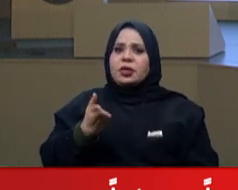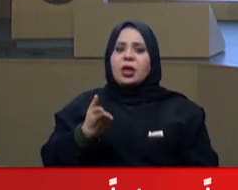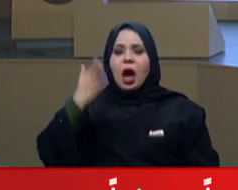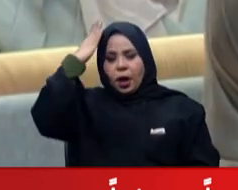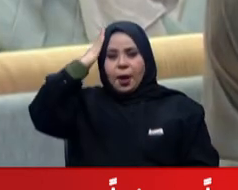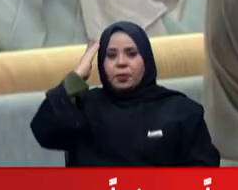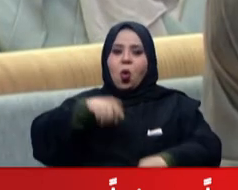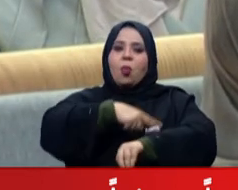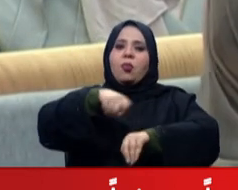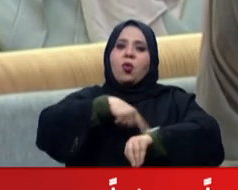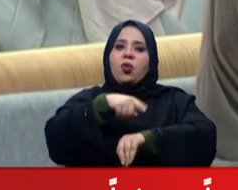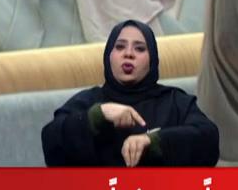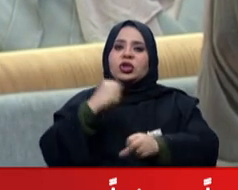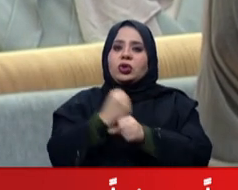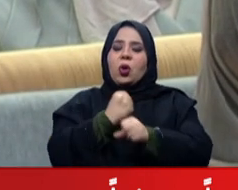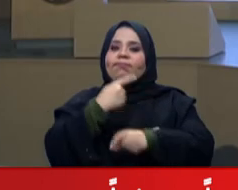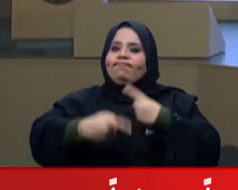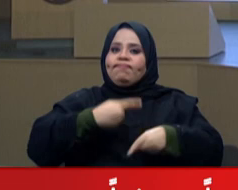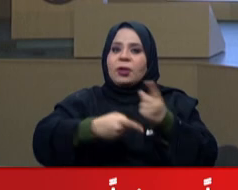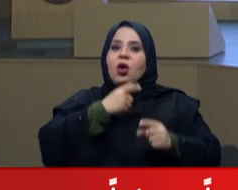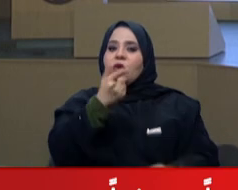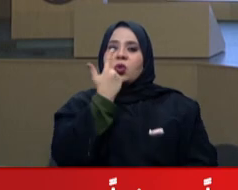الساعة. من هذا